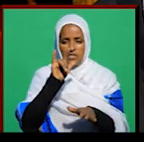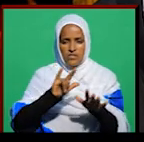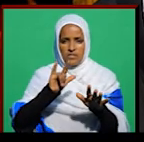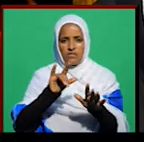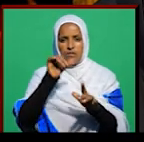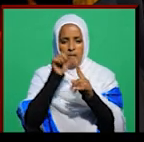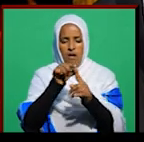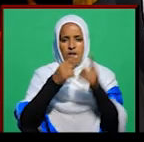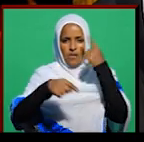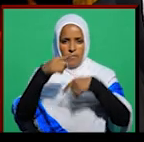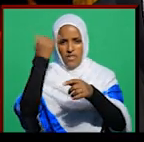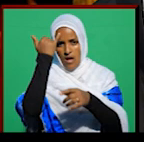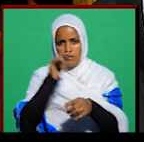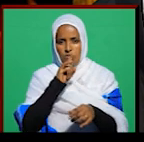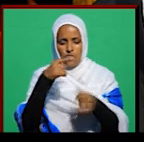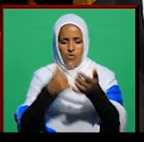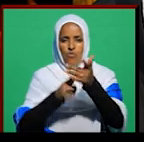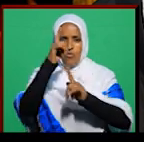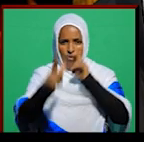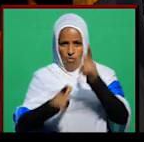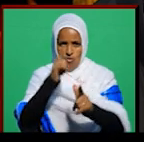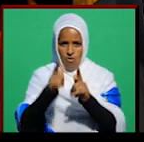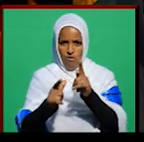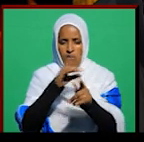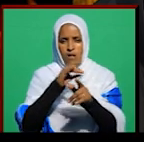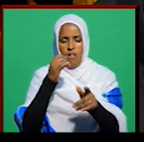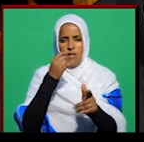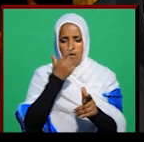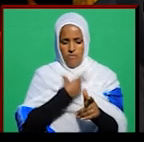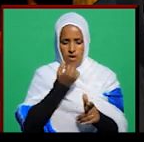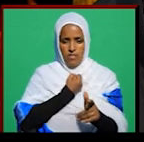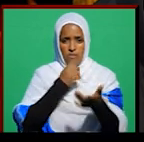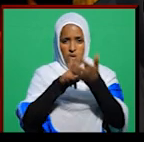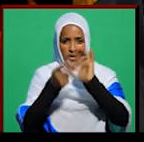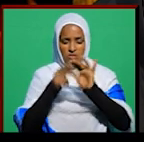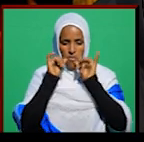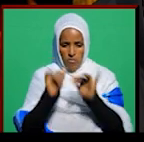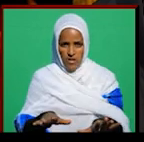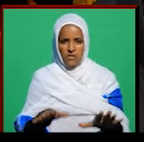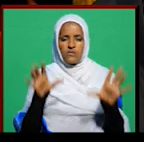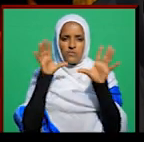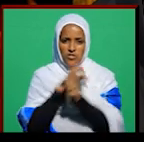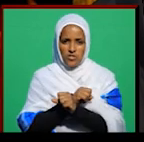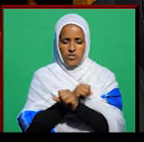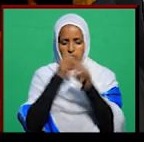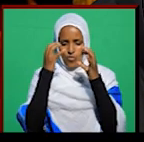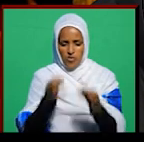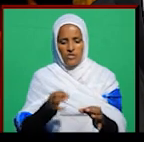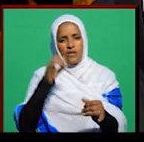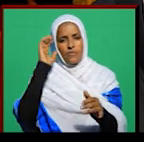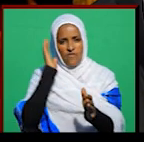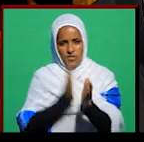ቃል የመጣ ሀሳብ ነው ይህ ቋንቋው። ማተብ ማለትም መባረክ፣ መጨረስ፣